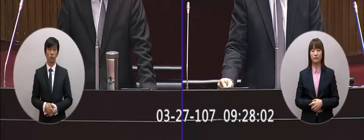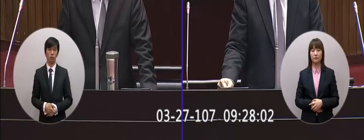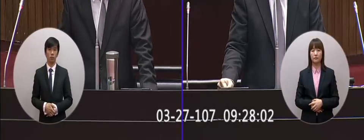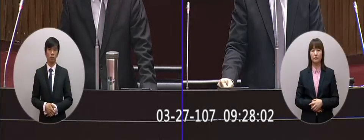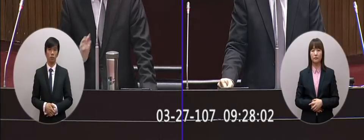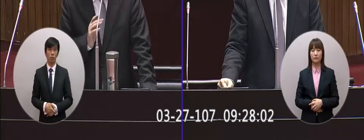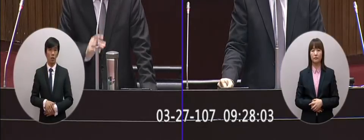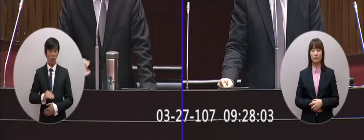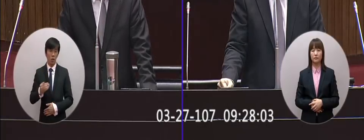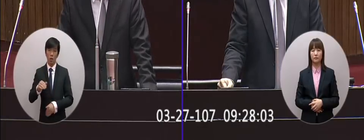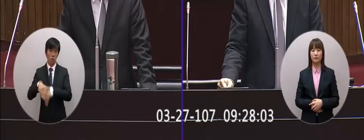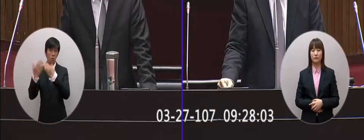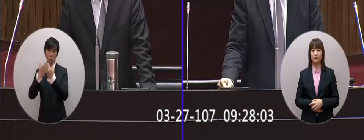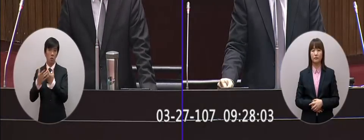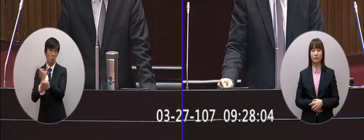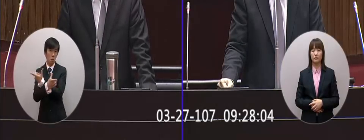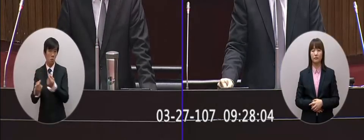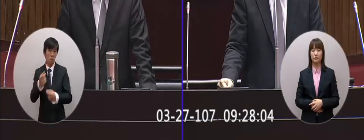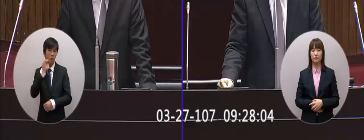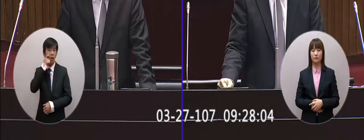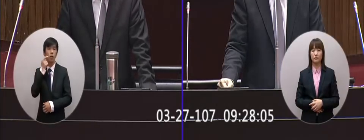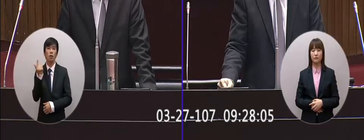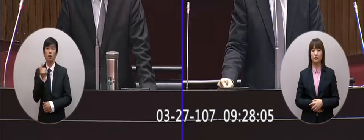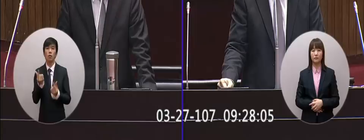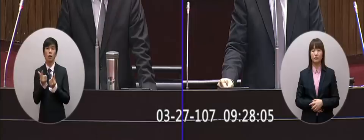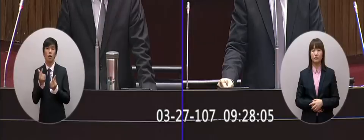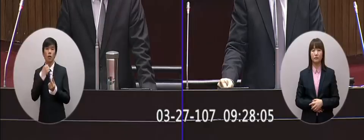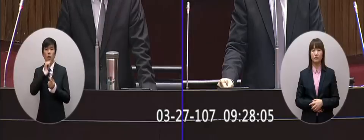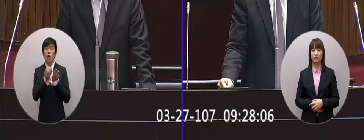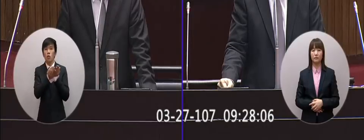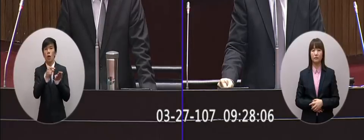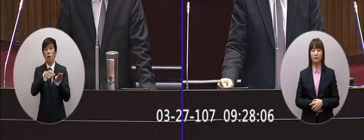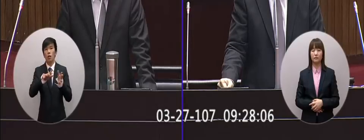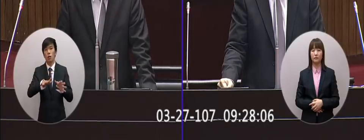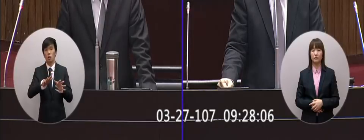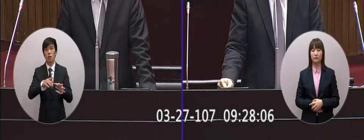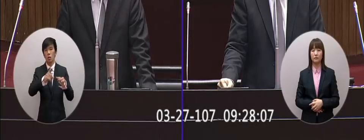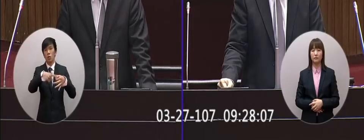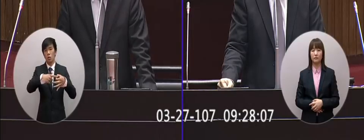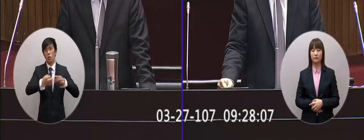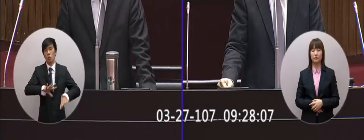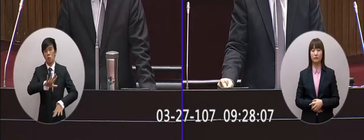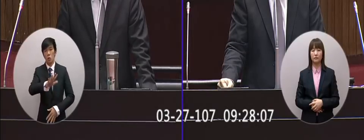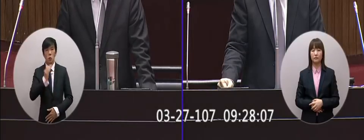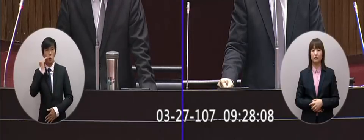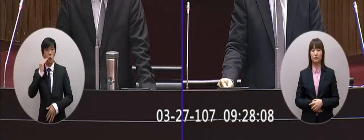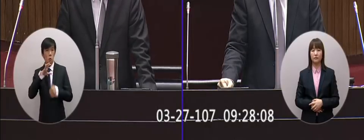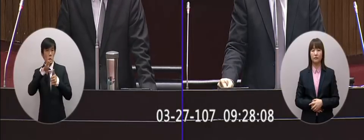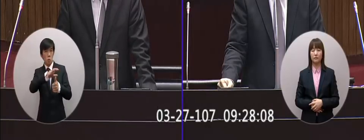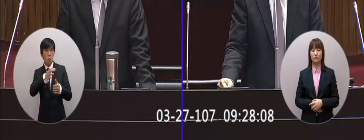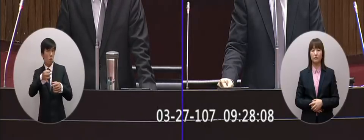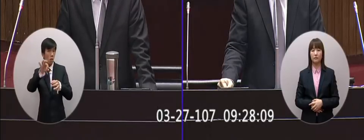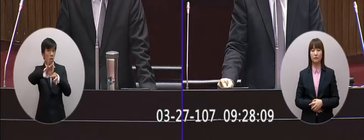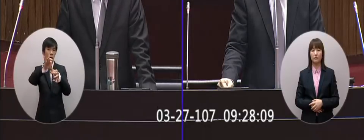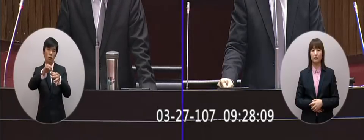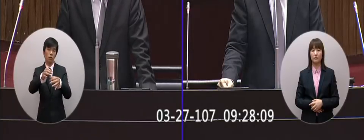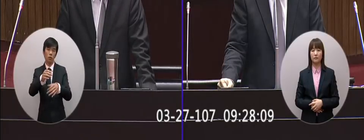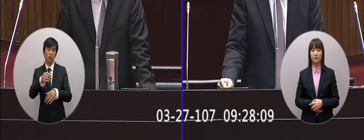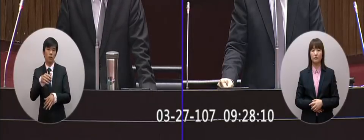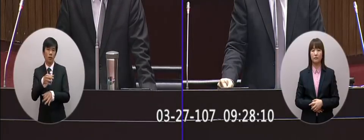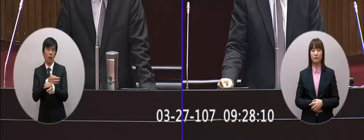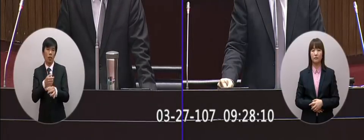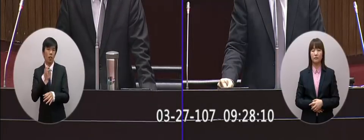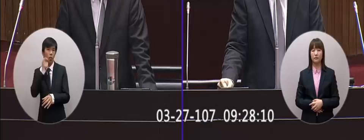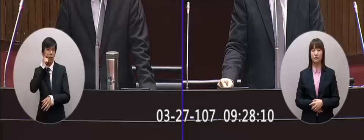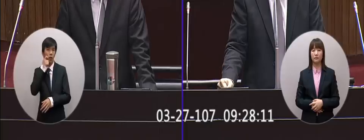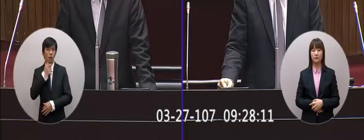面呐，特别是像台船，它本身还在亏损嘛，你硬要它加薪，它我恐怕它也不一定有这个经